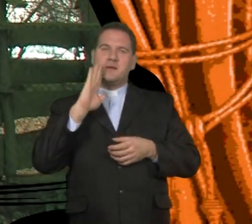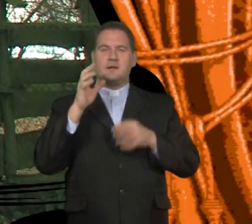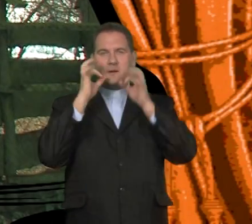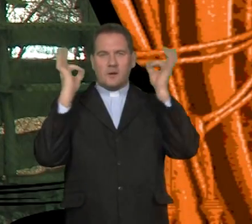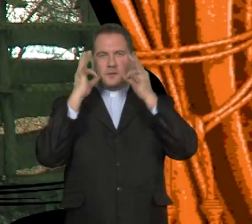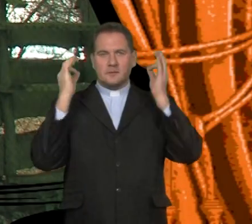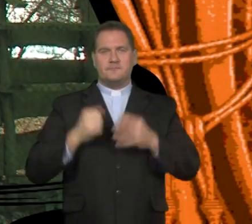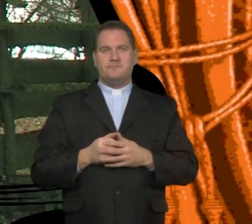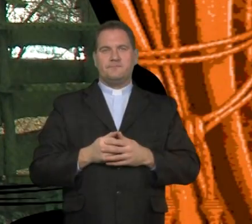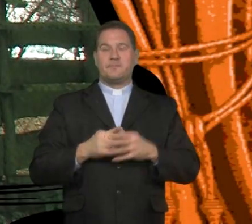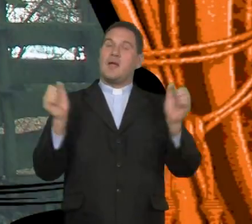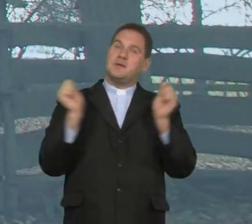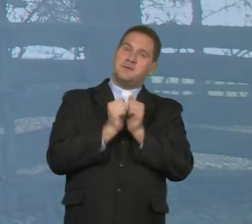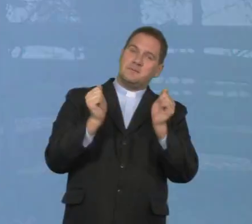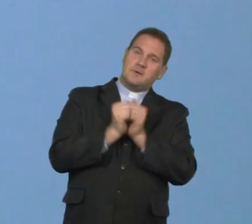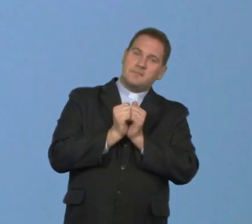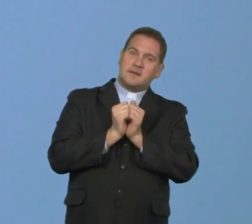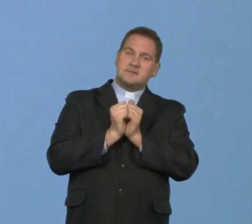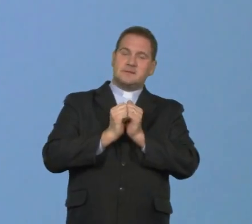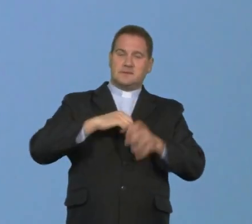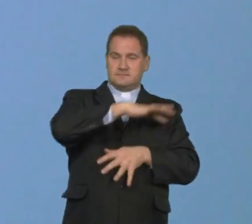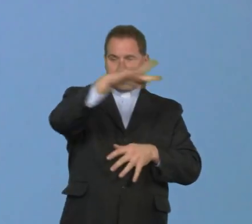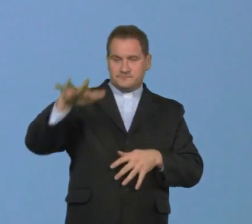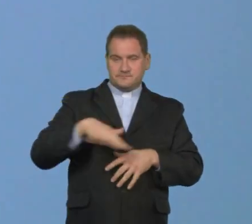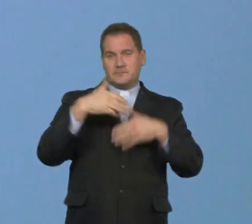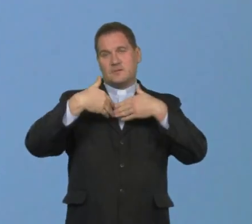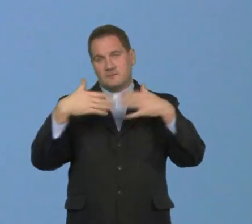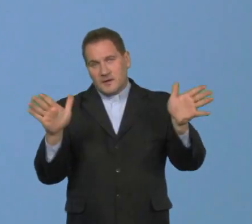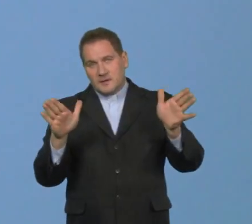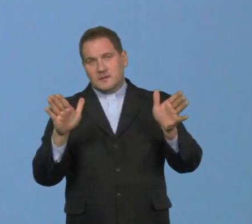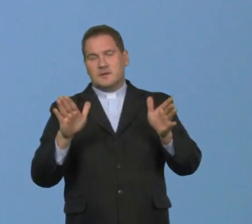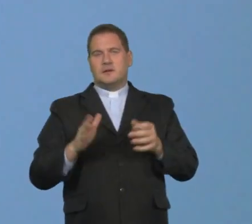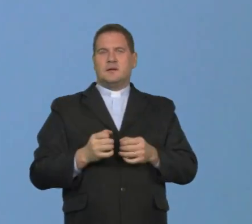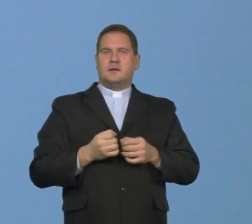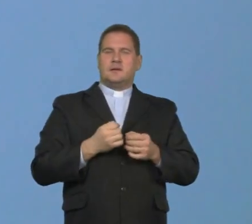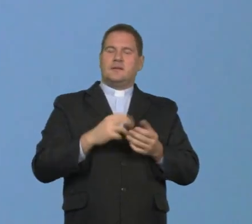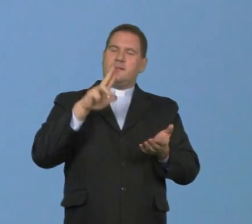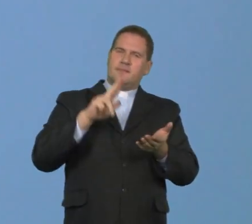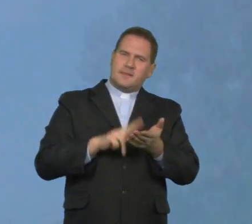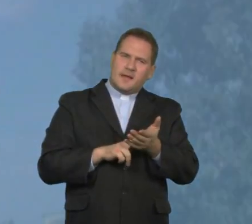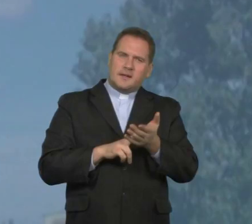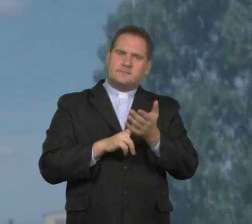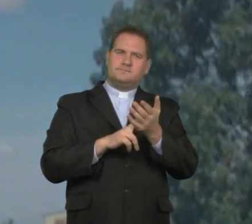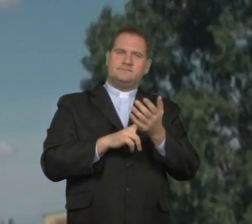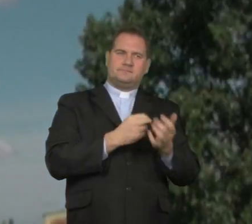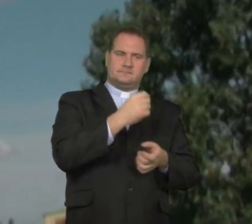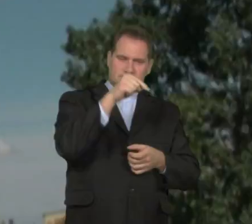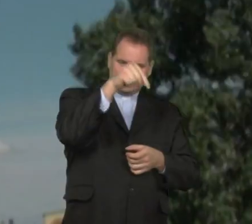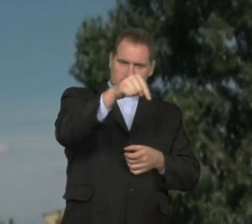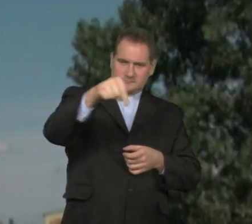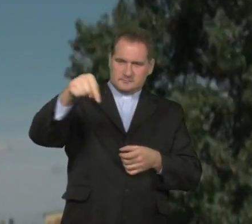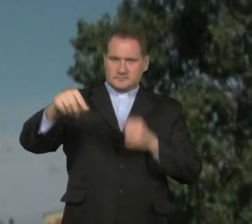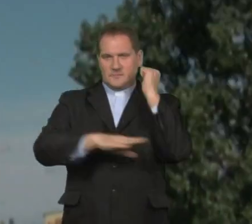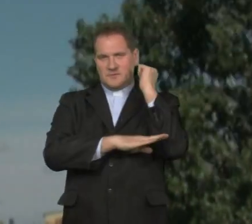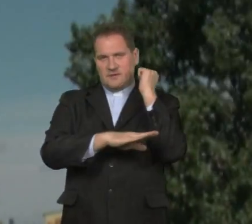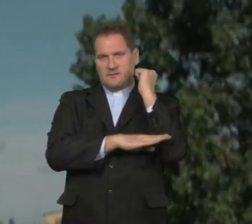jak koty. Na przelotach i zimą przebywa głównie na terenach otwartych, urozmaiconych